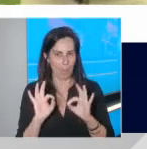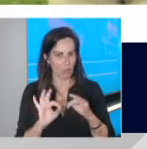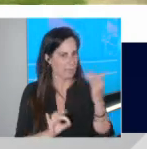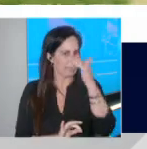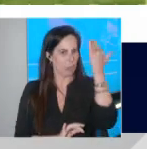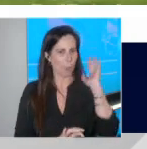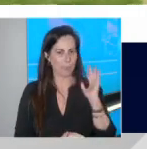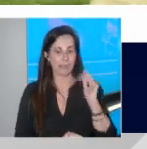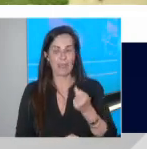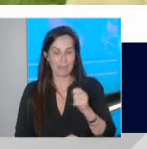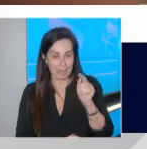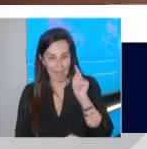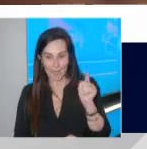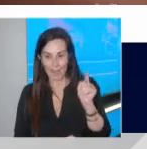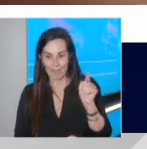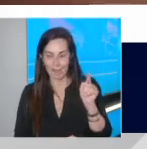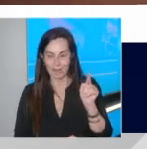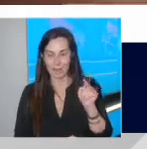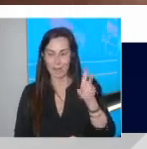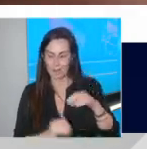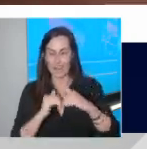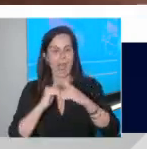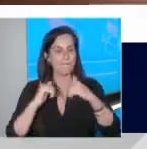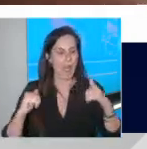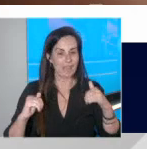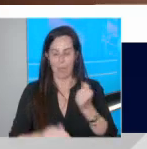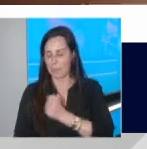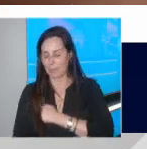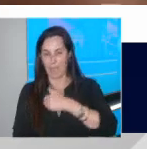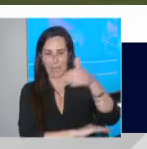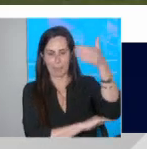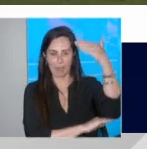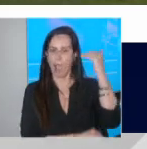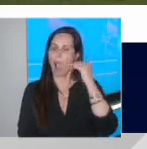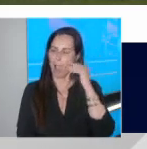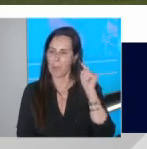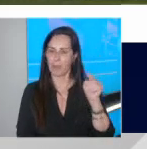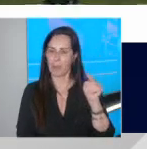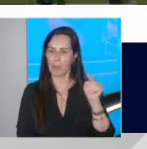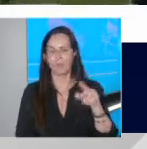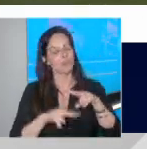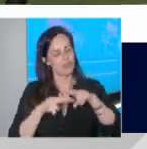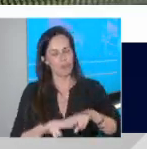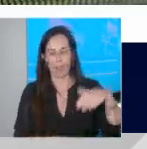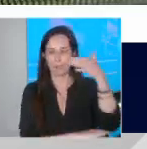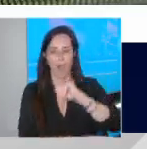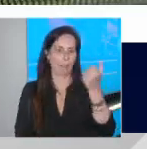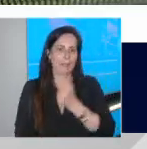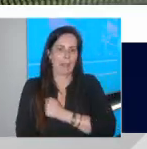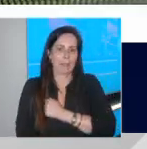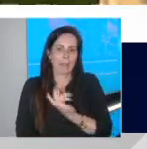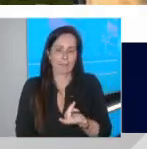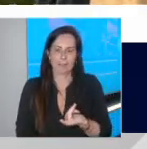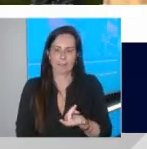אפילו. אז דווקא בזמן שיש הפרדה חוקתית בין דת ומדינה, ארצות הברית נותרה המדינה הכי דתית,